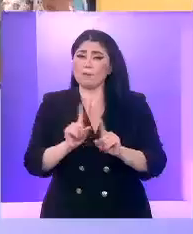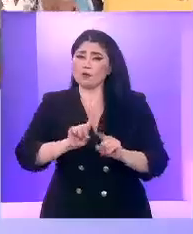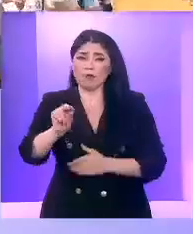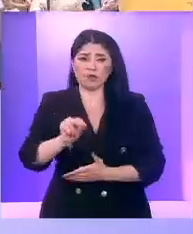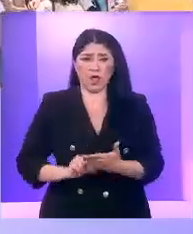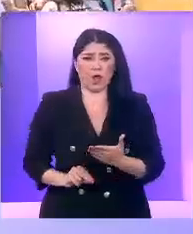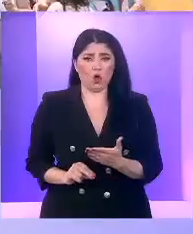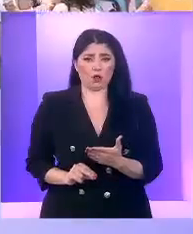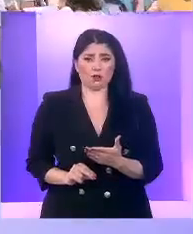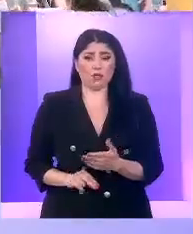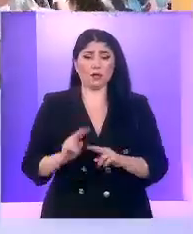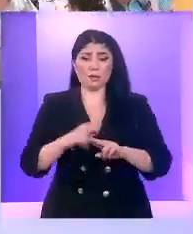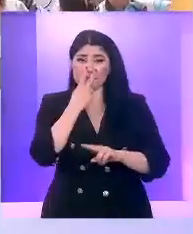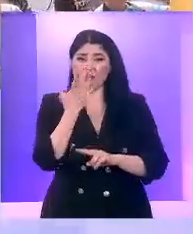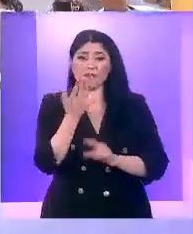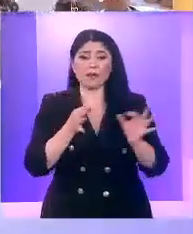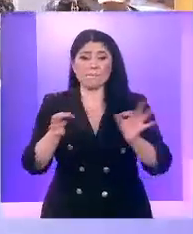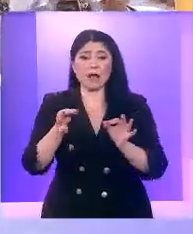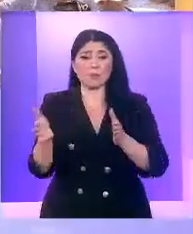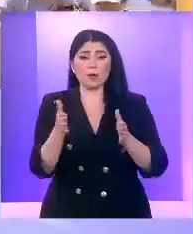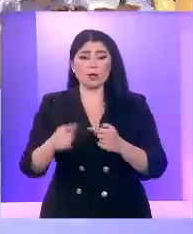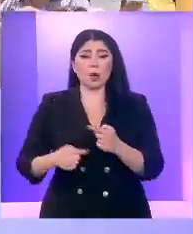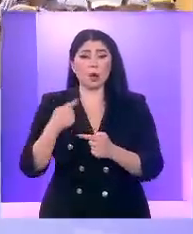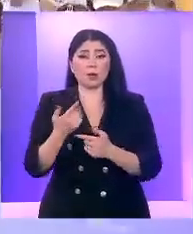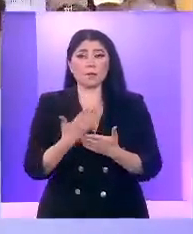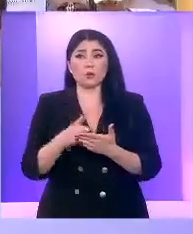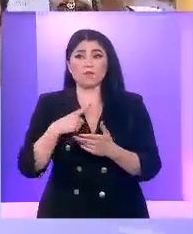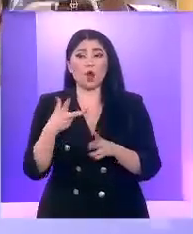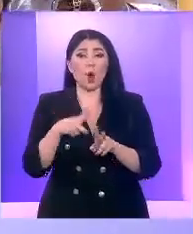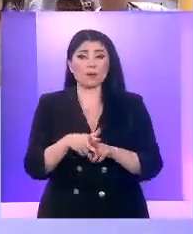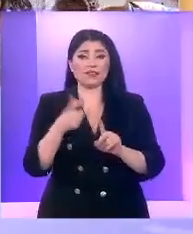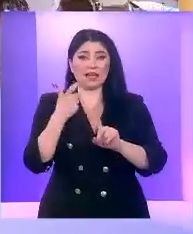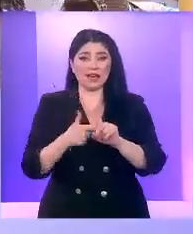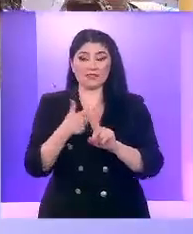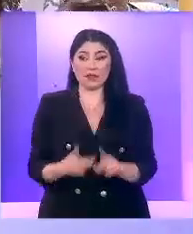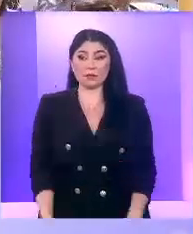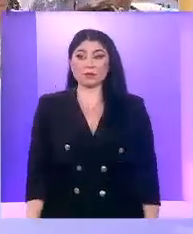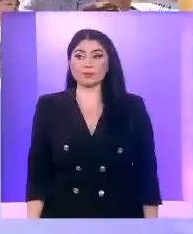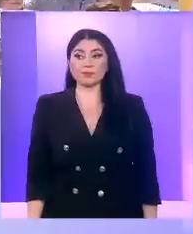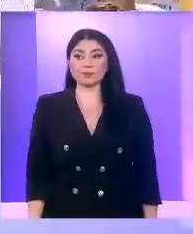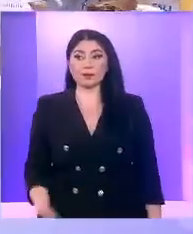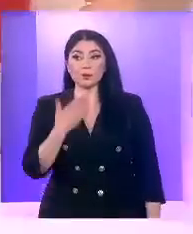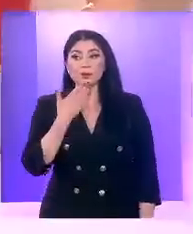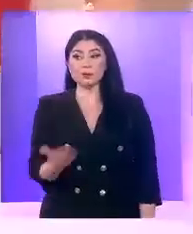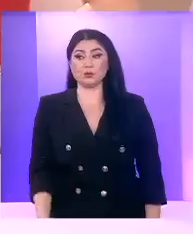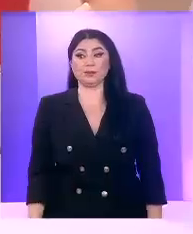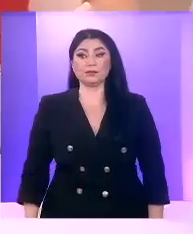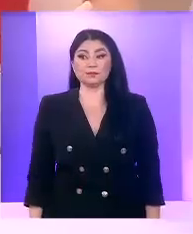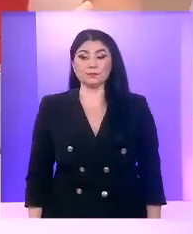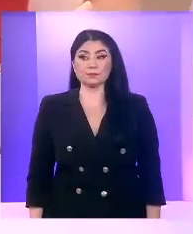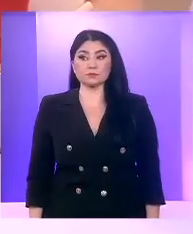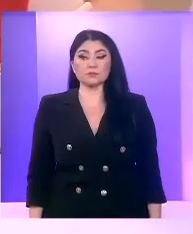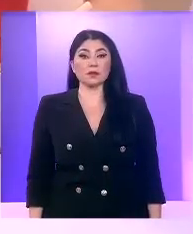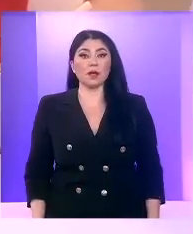Așadar, vedem care va fi planul pentru perioada următoare, astfel încât să fie oprite aceste greve. Prea mulțumim! În